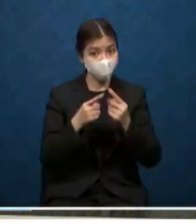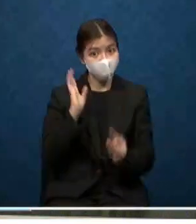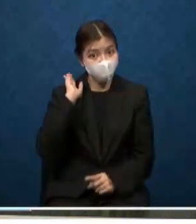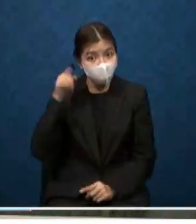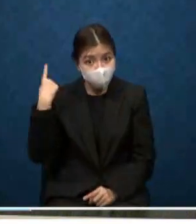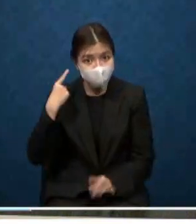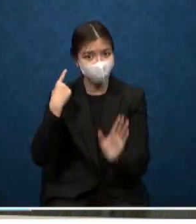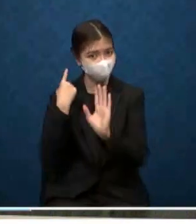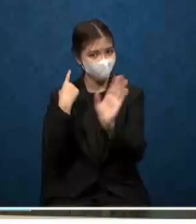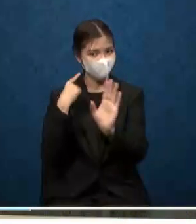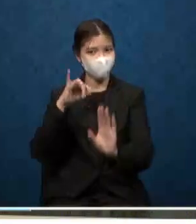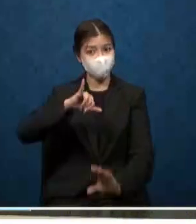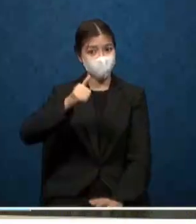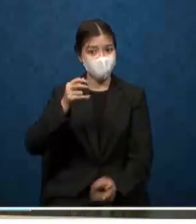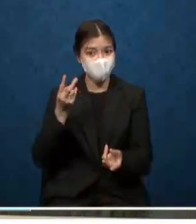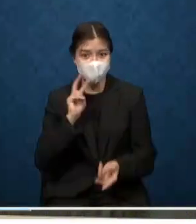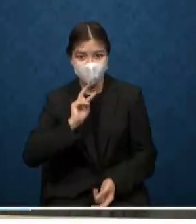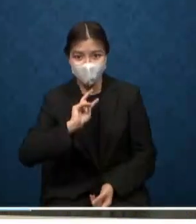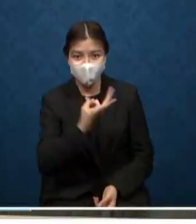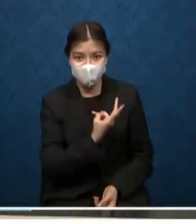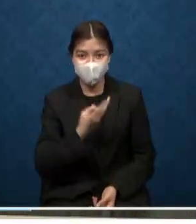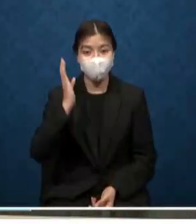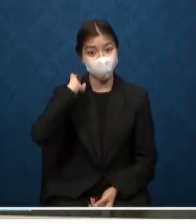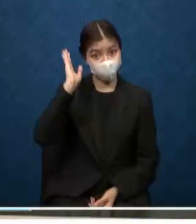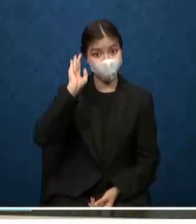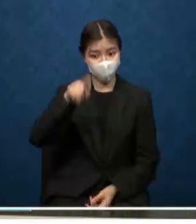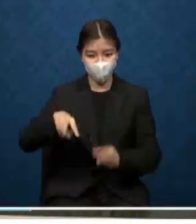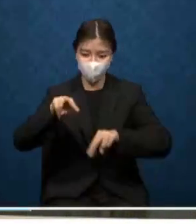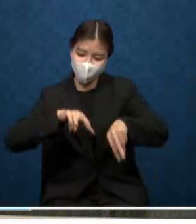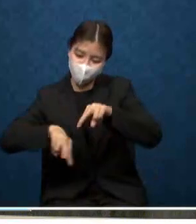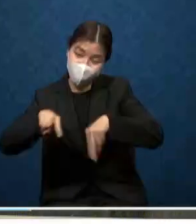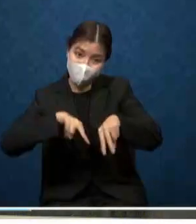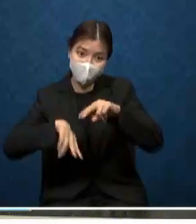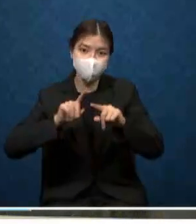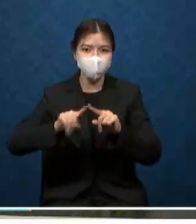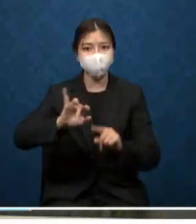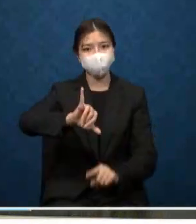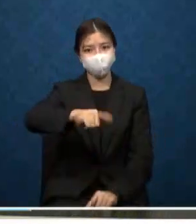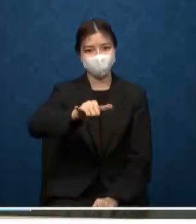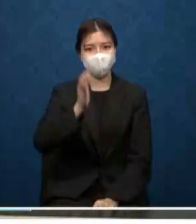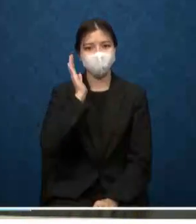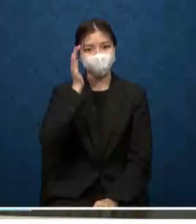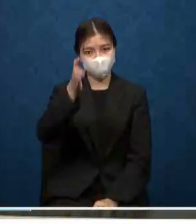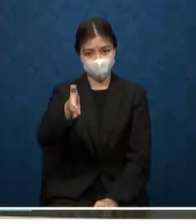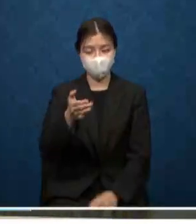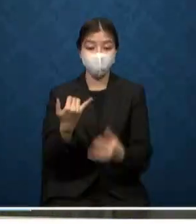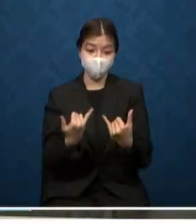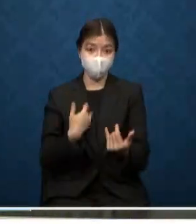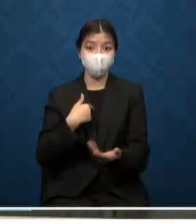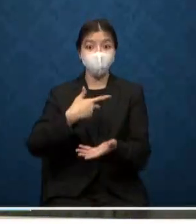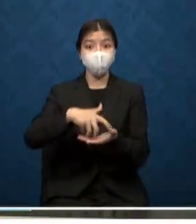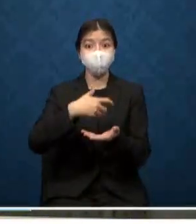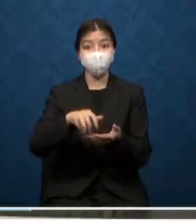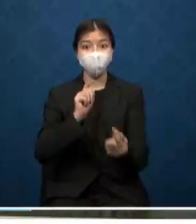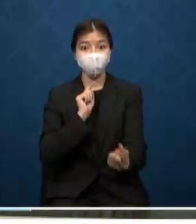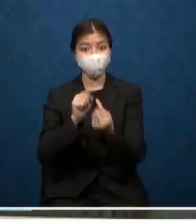ได้ในอนาคตอาจจะกลับเป็นเพศชายในอนาคตก็เป็นไปได้ที่ผมกล่าวอย่างนี้ไม่ใช่พูดเรื่อง